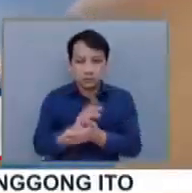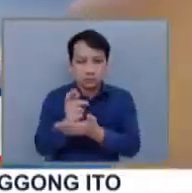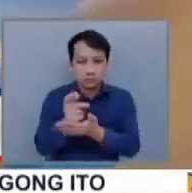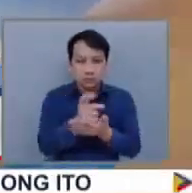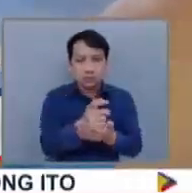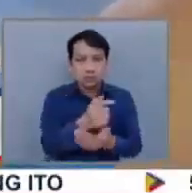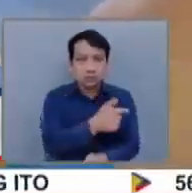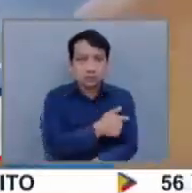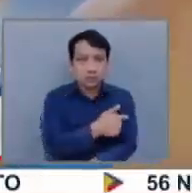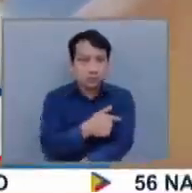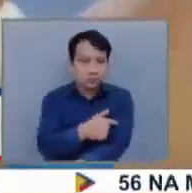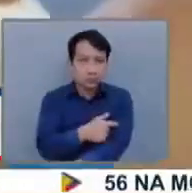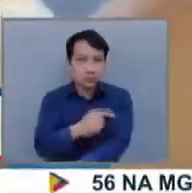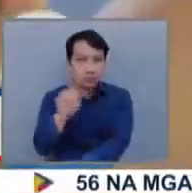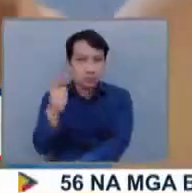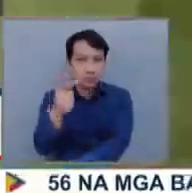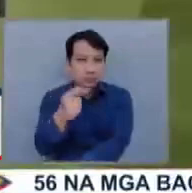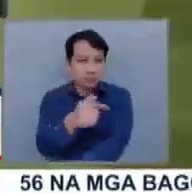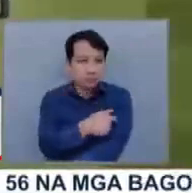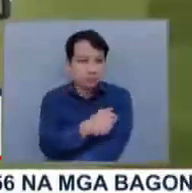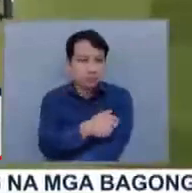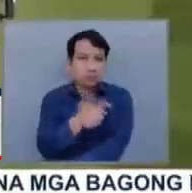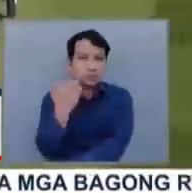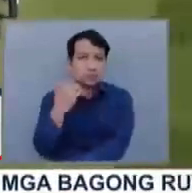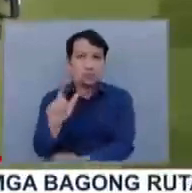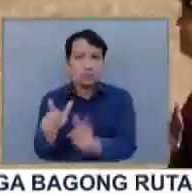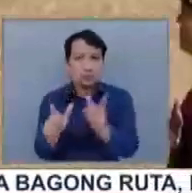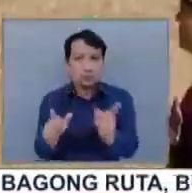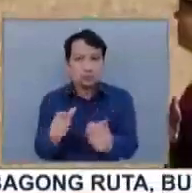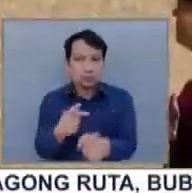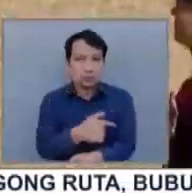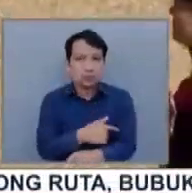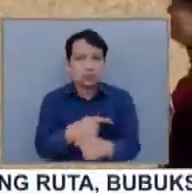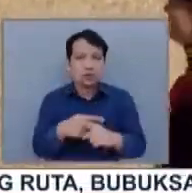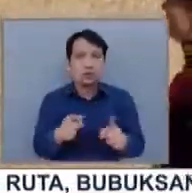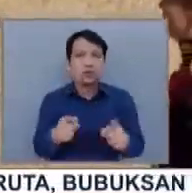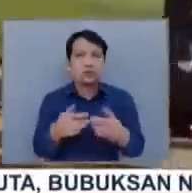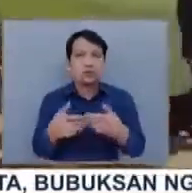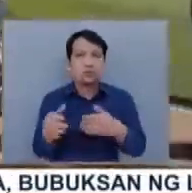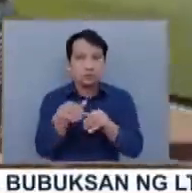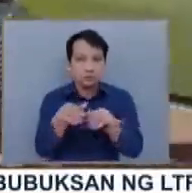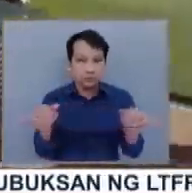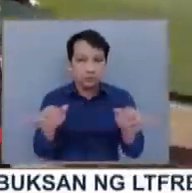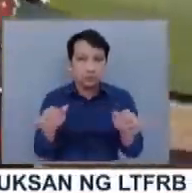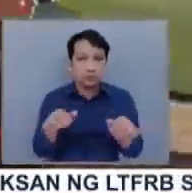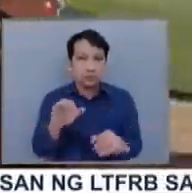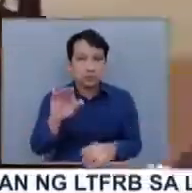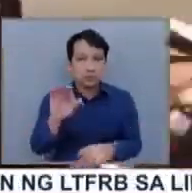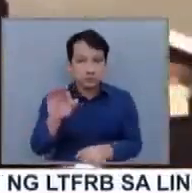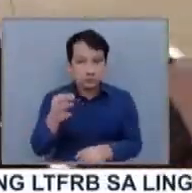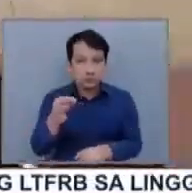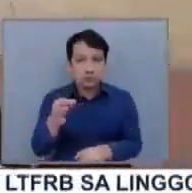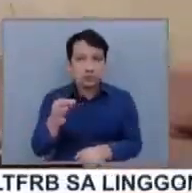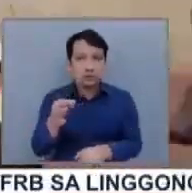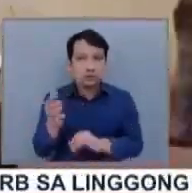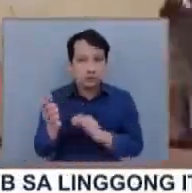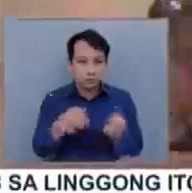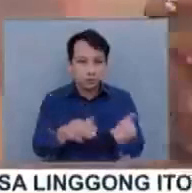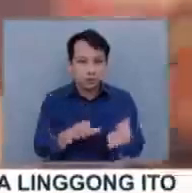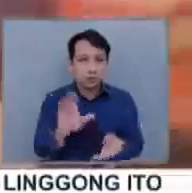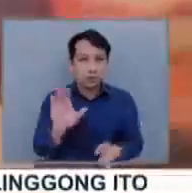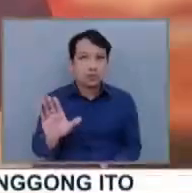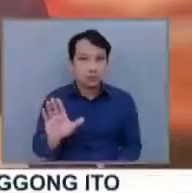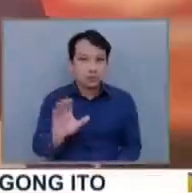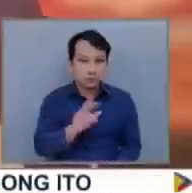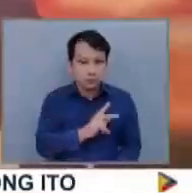ng primary dose noong 2021. Ngunit parehong taon, noong 9 ng Abril, binawian ng buhay si Prince